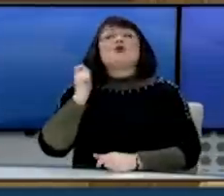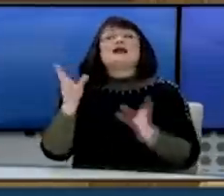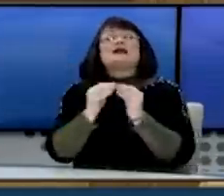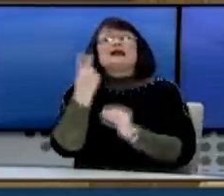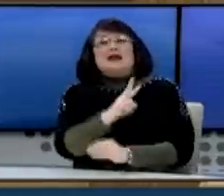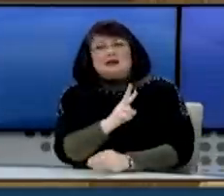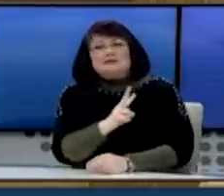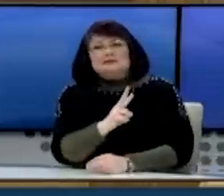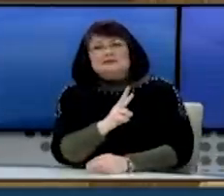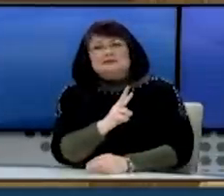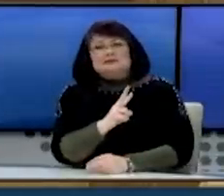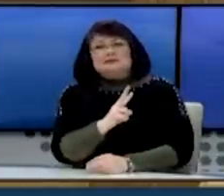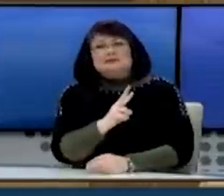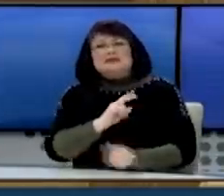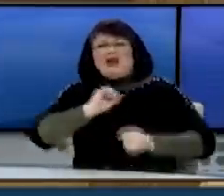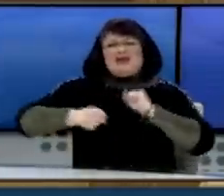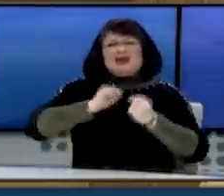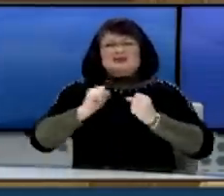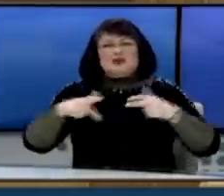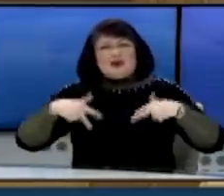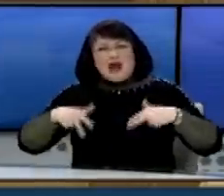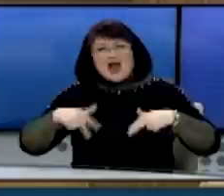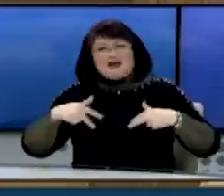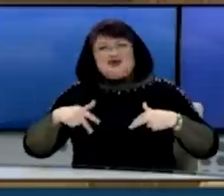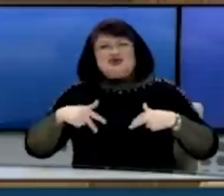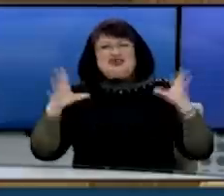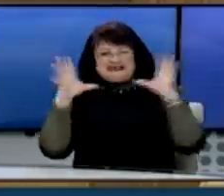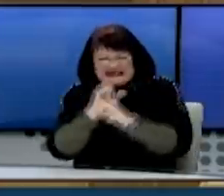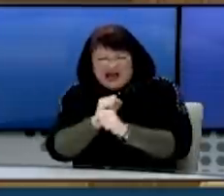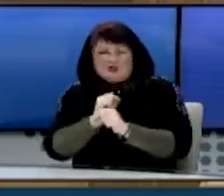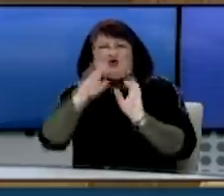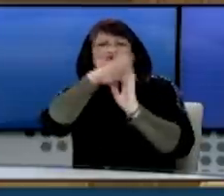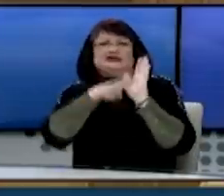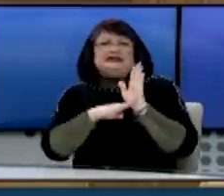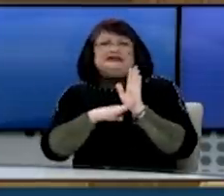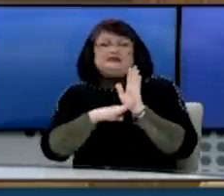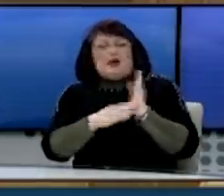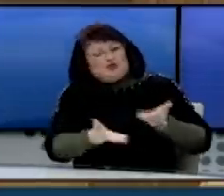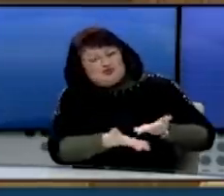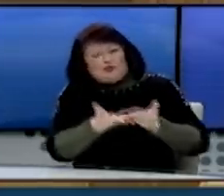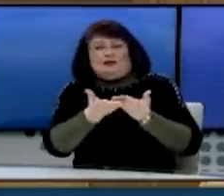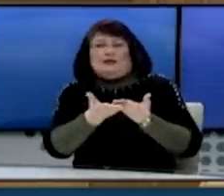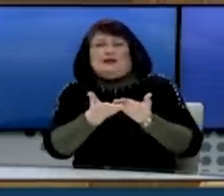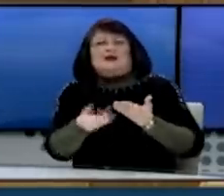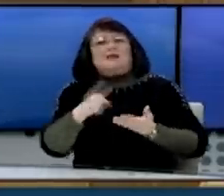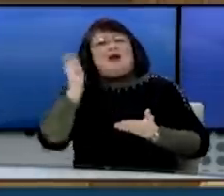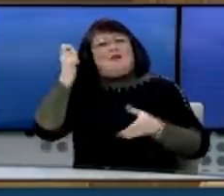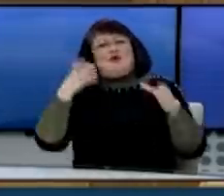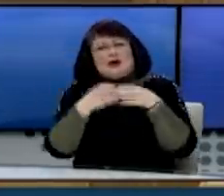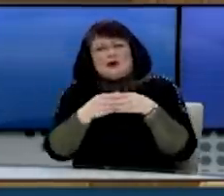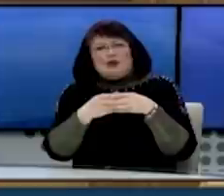της, στο αντιδραστικό κράτος, στο σάπιο σύστημα που υπηρετείται μαζί με άλλα